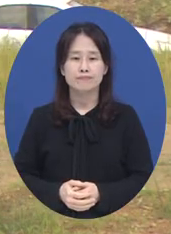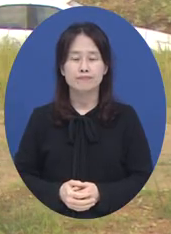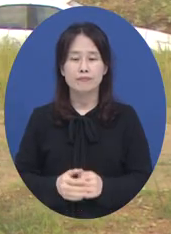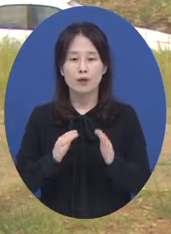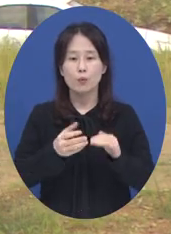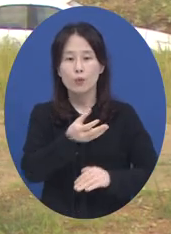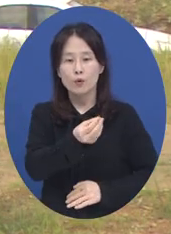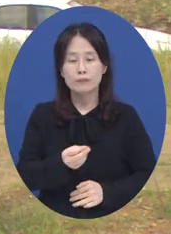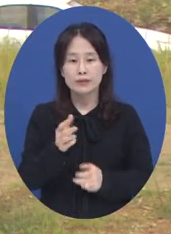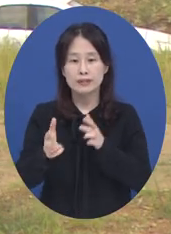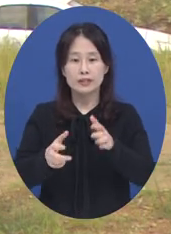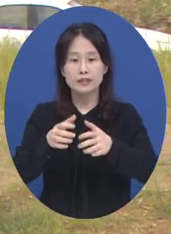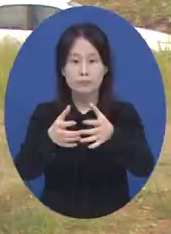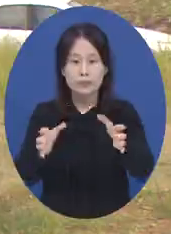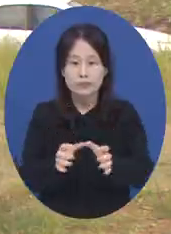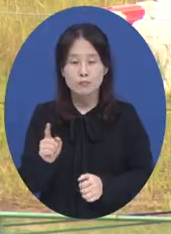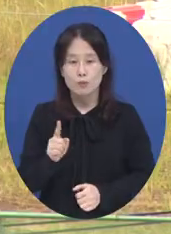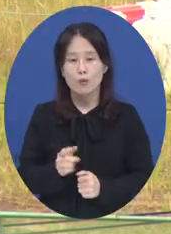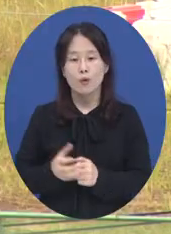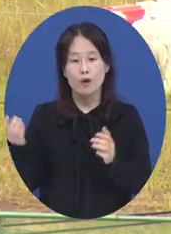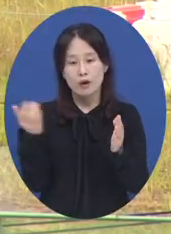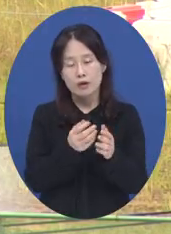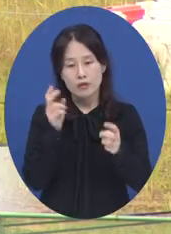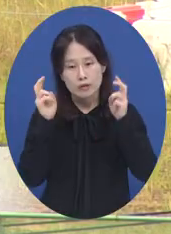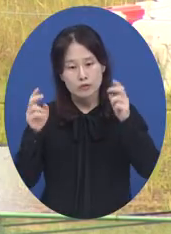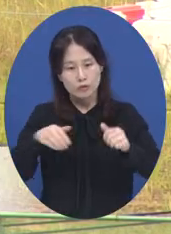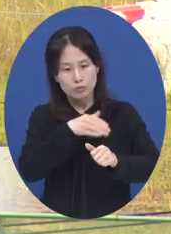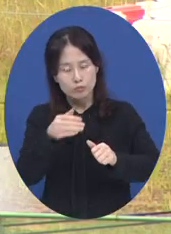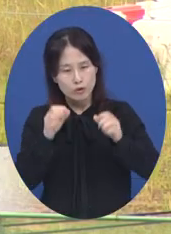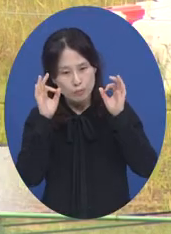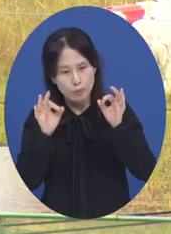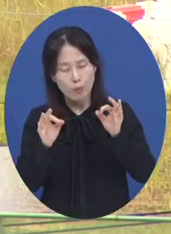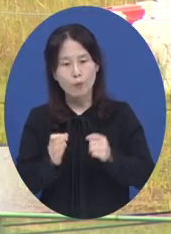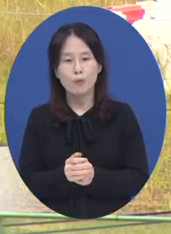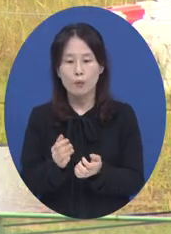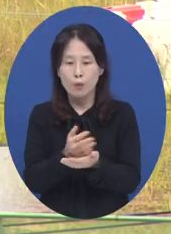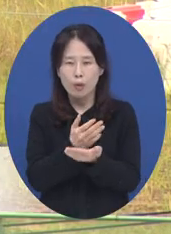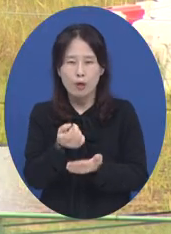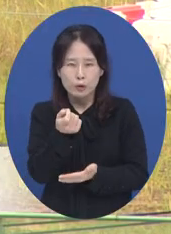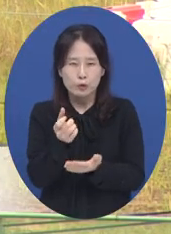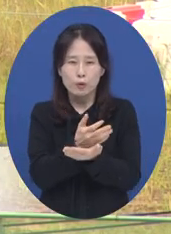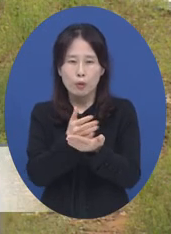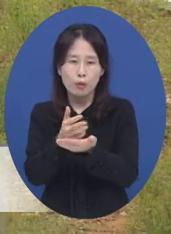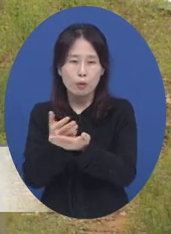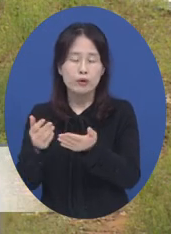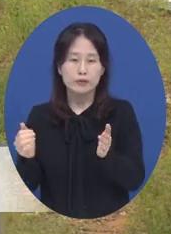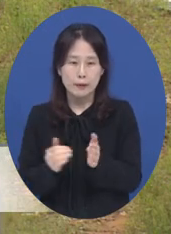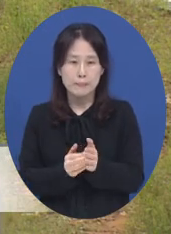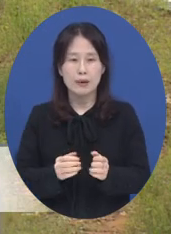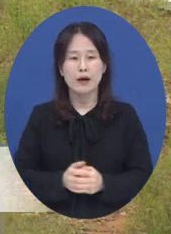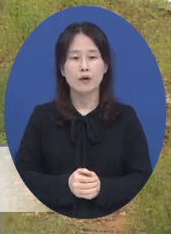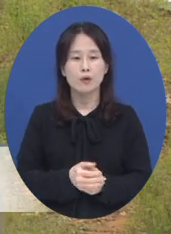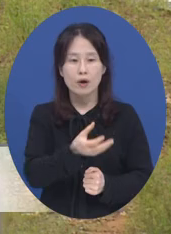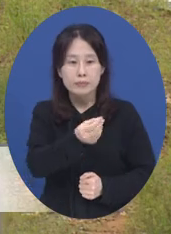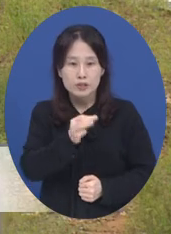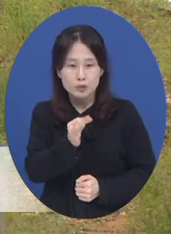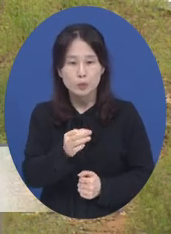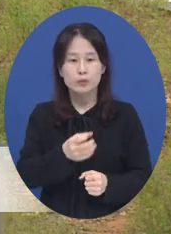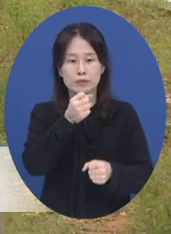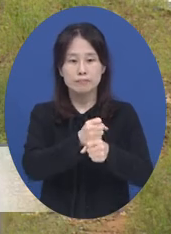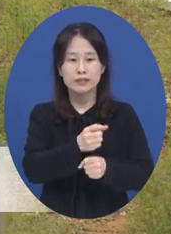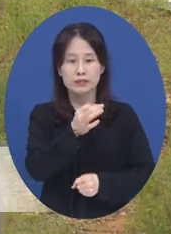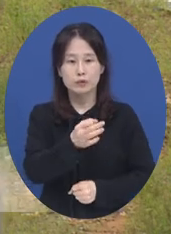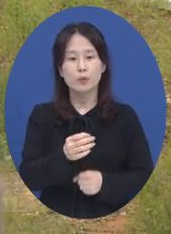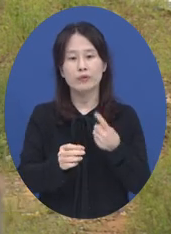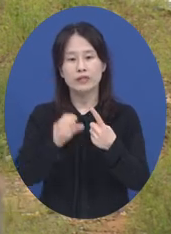공공임대 산업단지는 입주기업들의 상황을 고려해 면적을 작게 나누고 임대로 는 조성 원가의 1% 수준으로